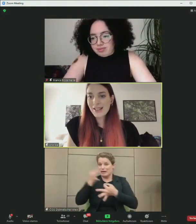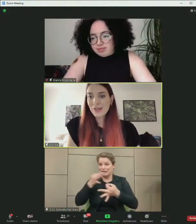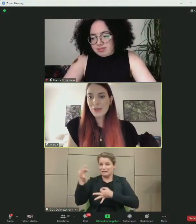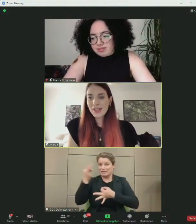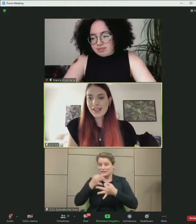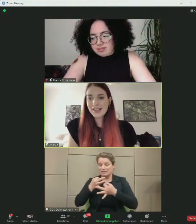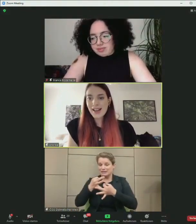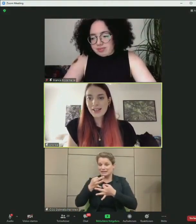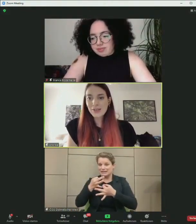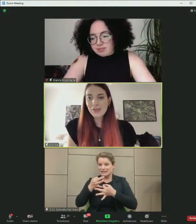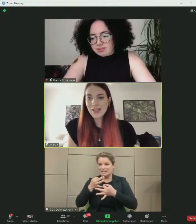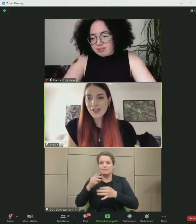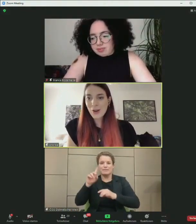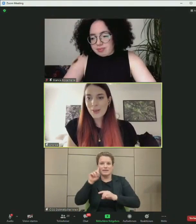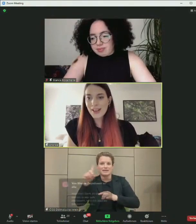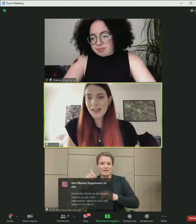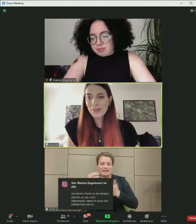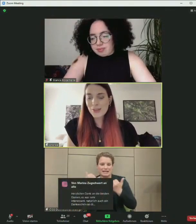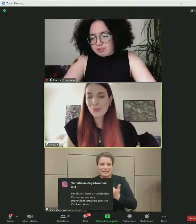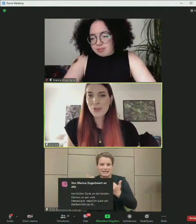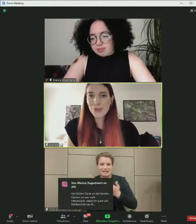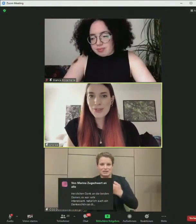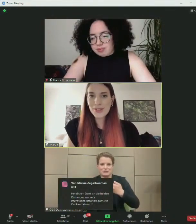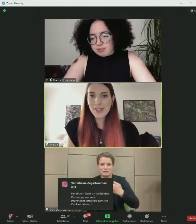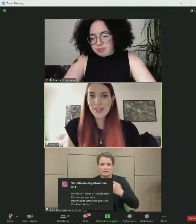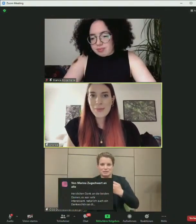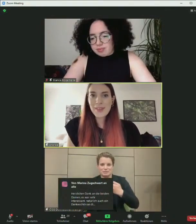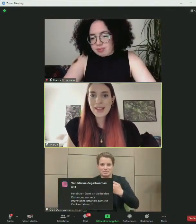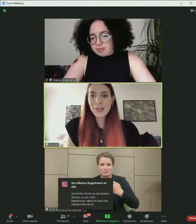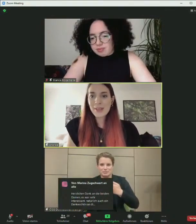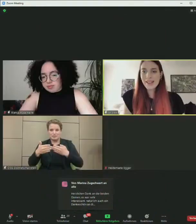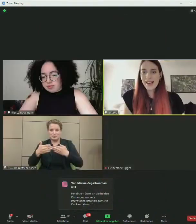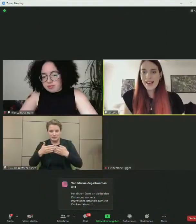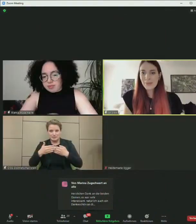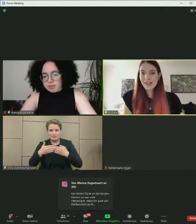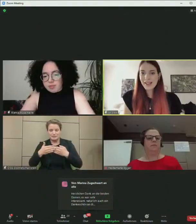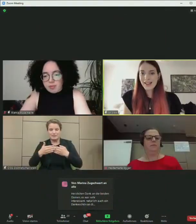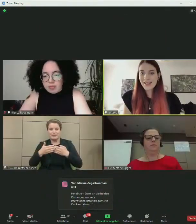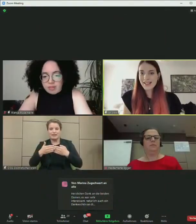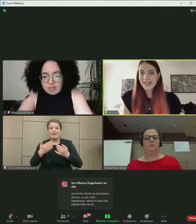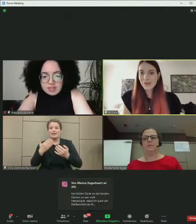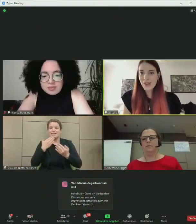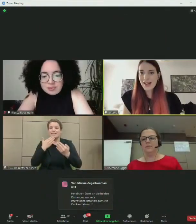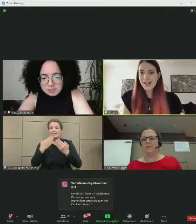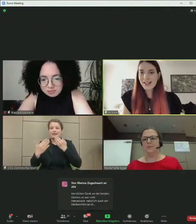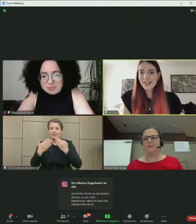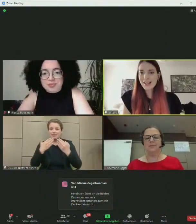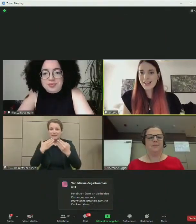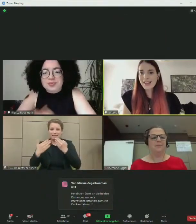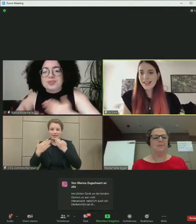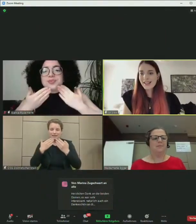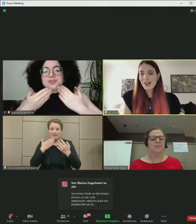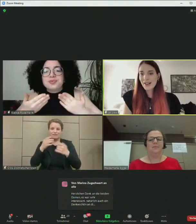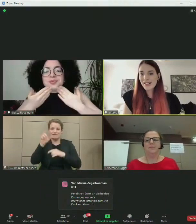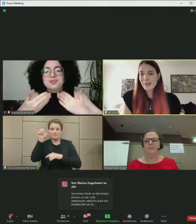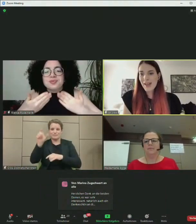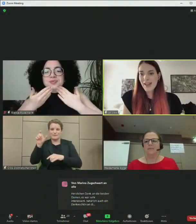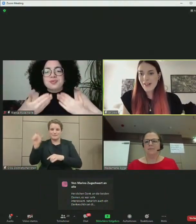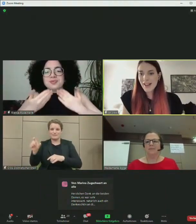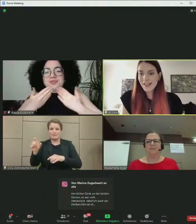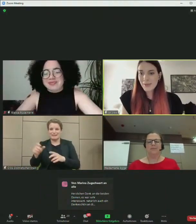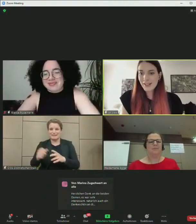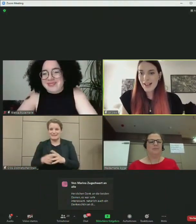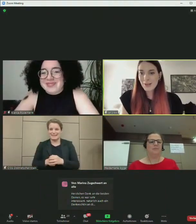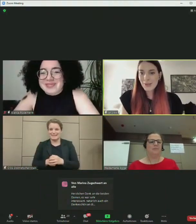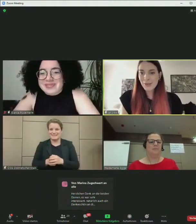Dann würde ich sagen, wir kommen langsam zum Schluss. Ich bedanke mich ganz herzlich für alle, die da heute dabei